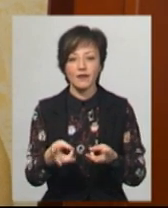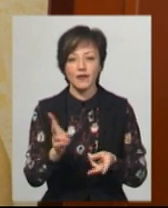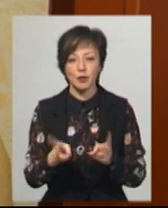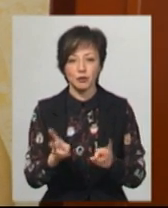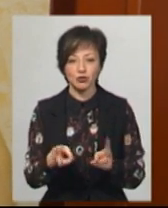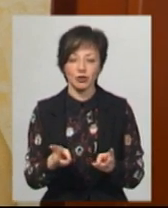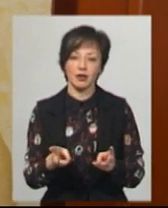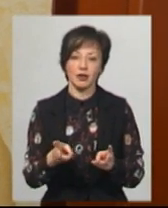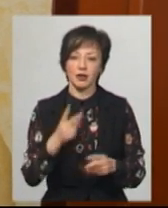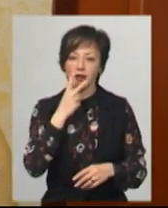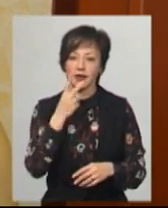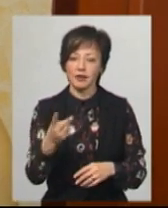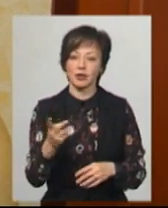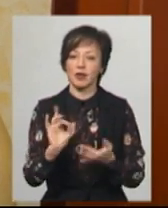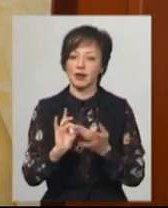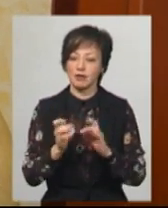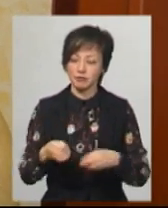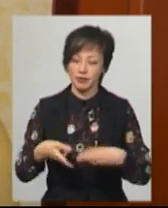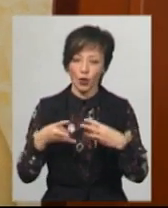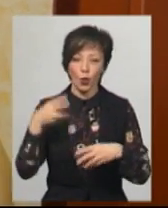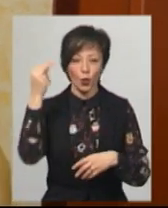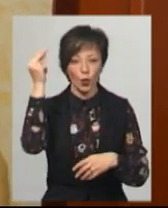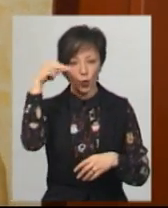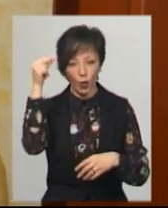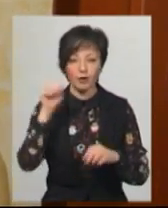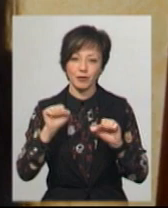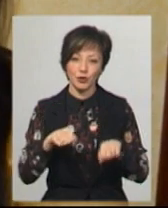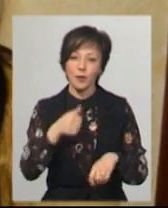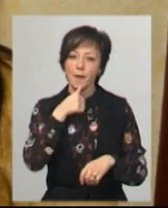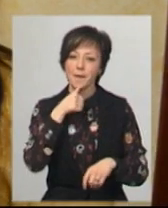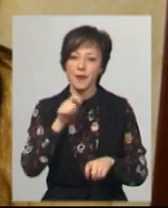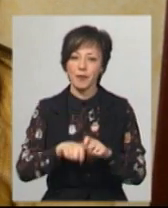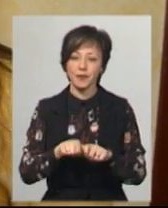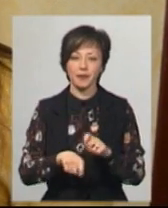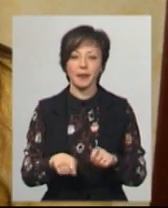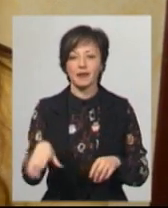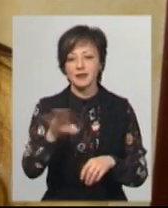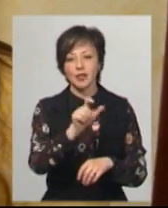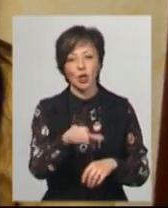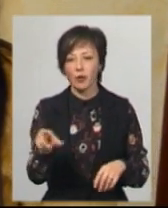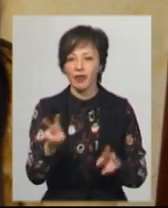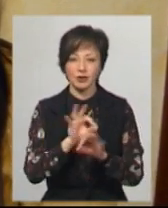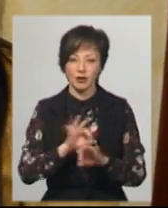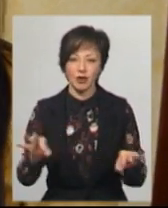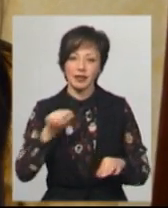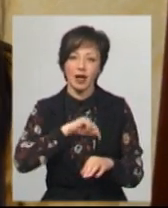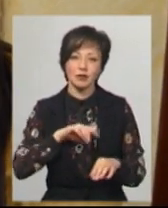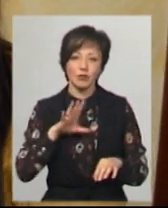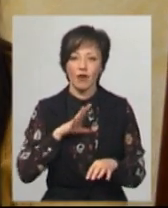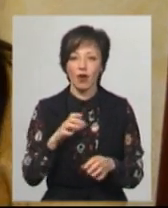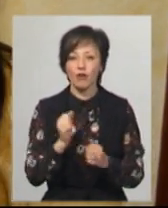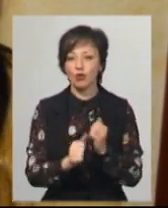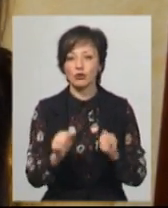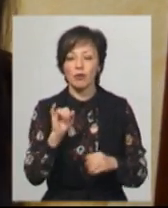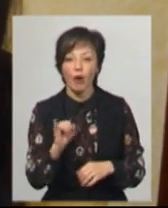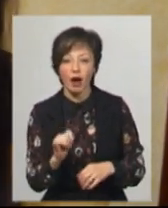кулінарія. То дивлюся онлайн-уроки кулінарії і можу практикуватися. Ми всі люди, ми всі недосконалі. Настрій буває у кожного